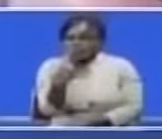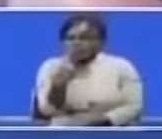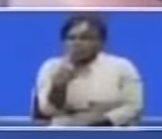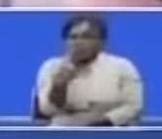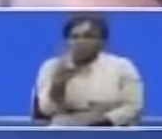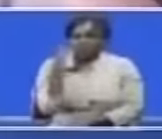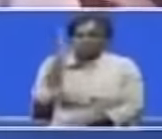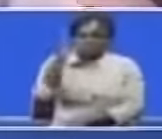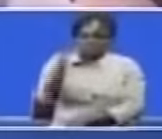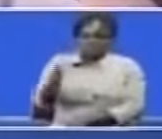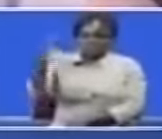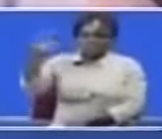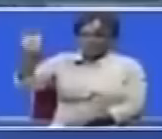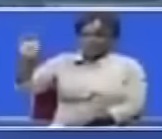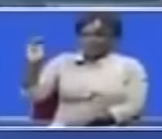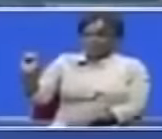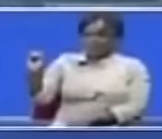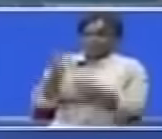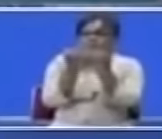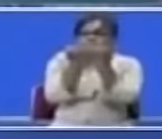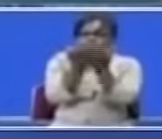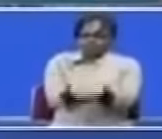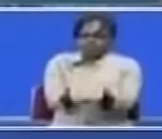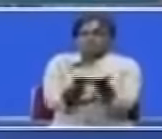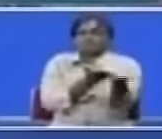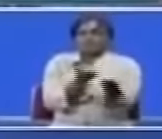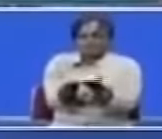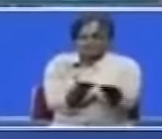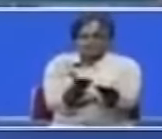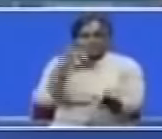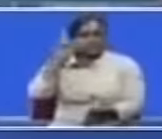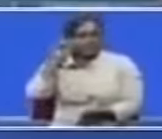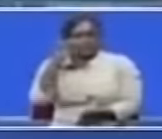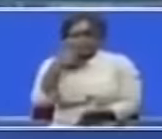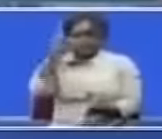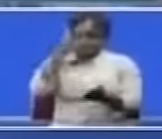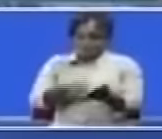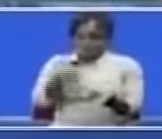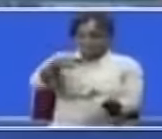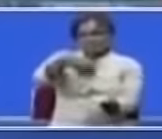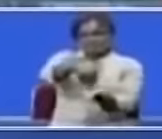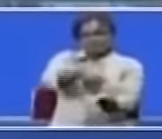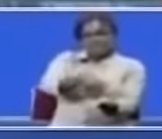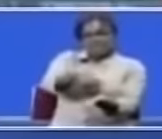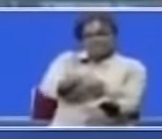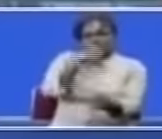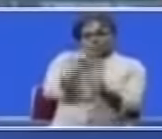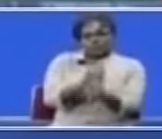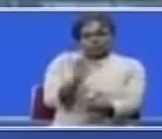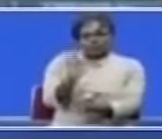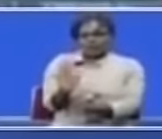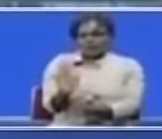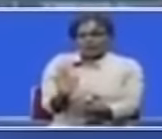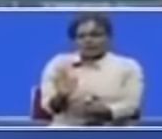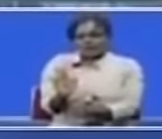kwa mkurugenzi mkuu wa huduma za feri hapa Mombasa, akisema utepetevu wake na udhaifu